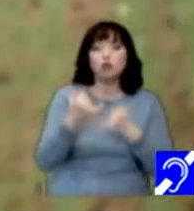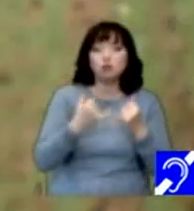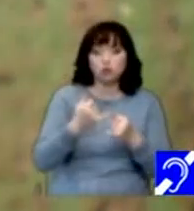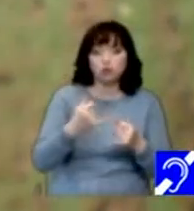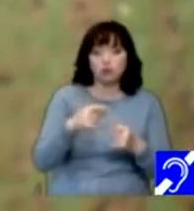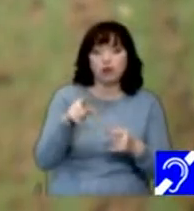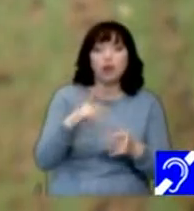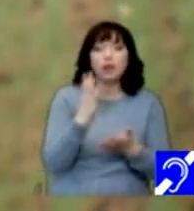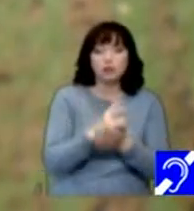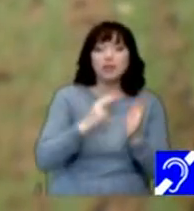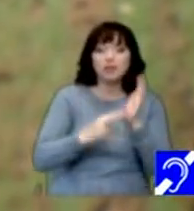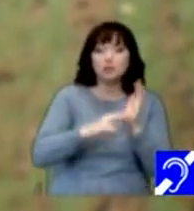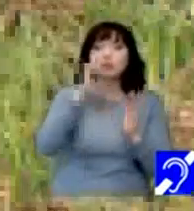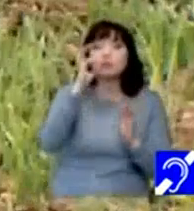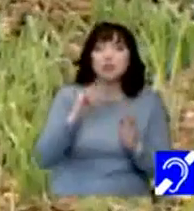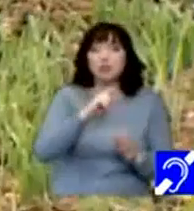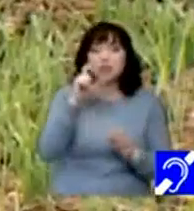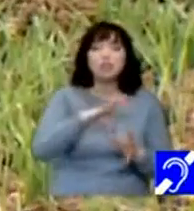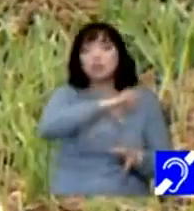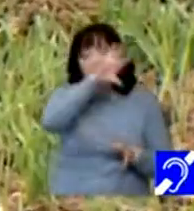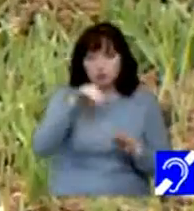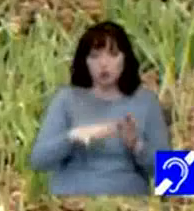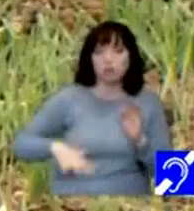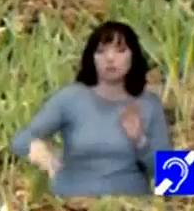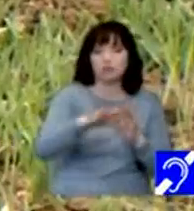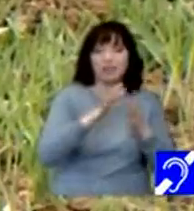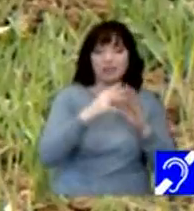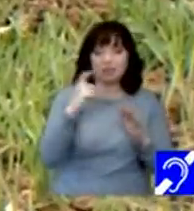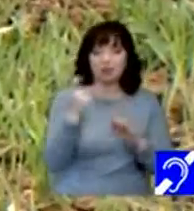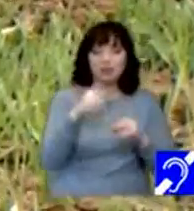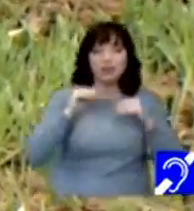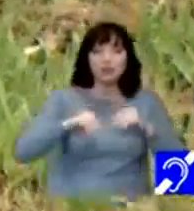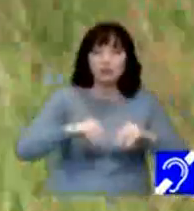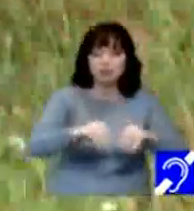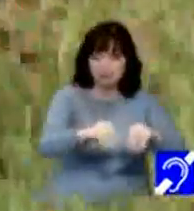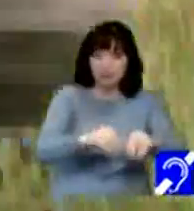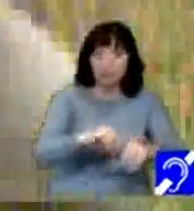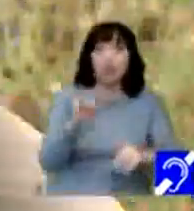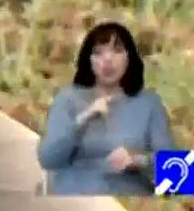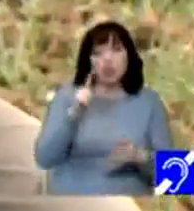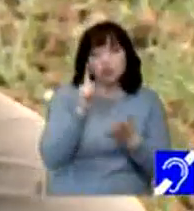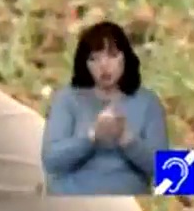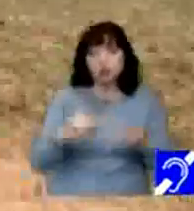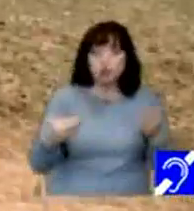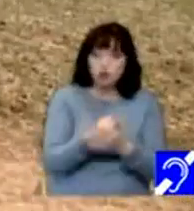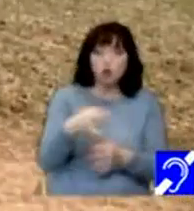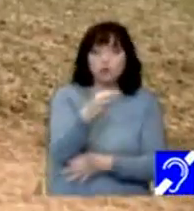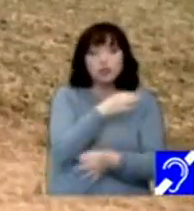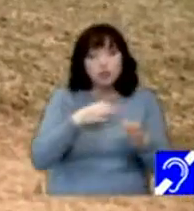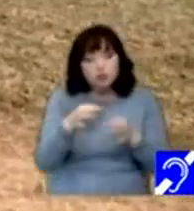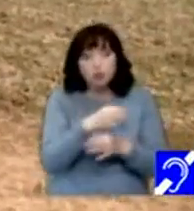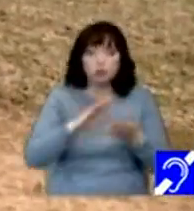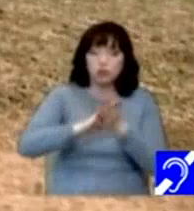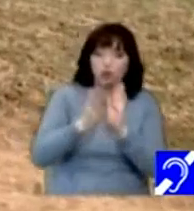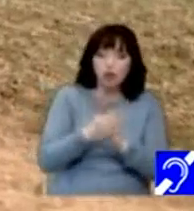în acest moment 70% din totalul suprafețelor agricole cultivate în Republica Moldova. Urmează noi discuții cu partenerii